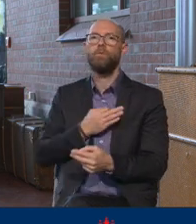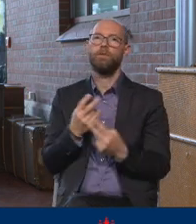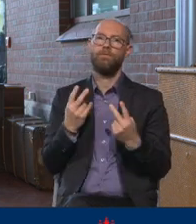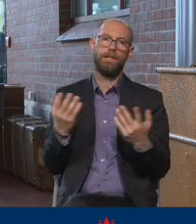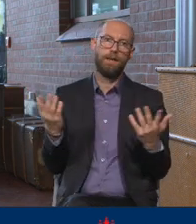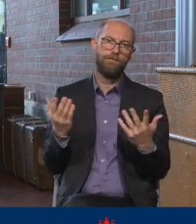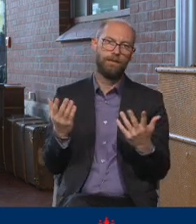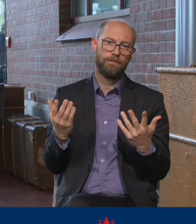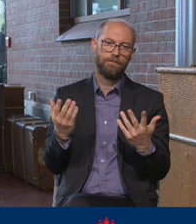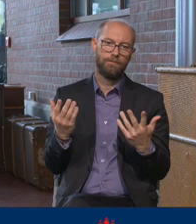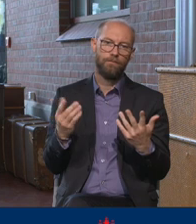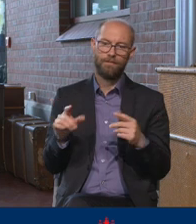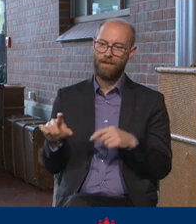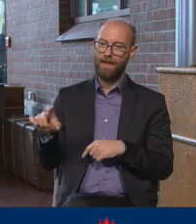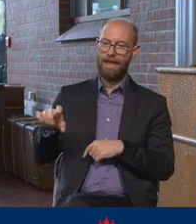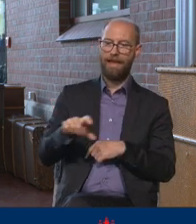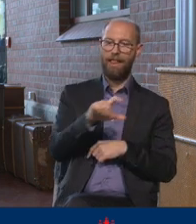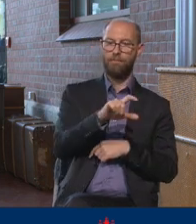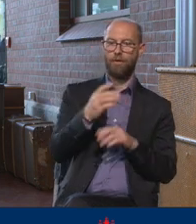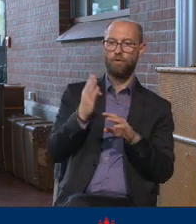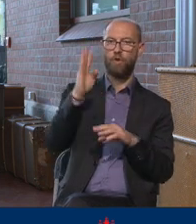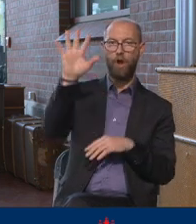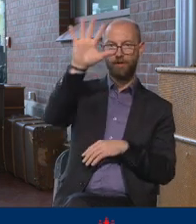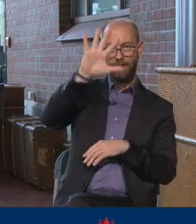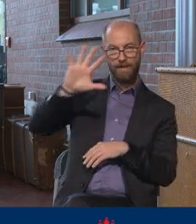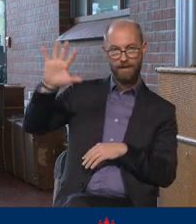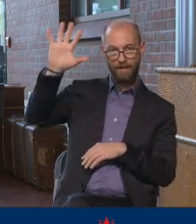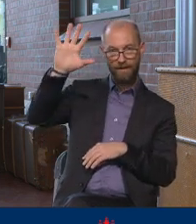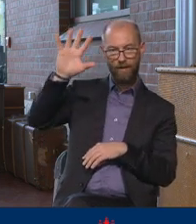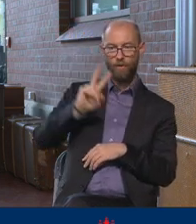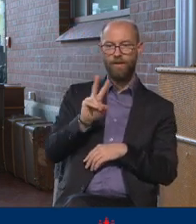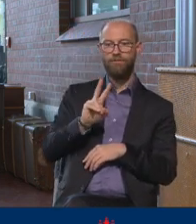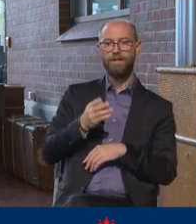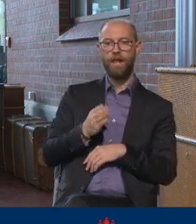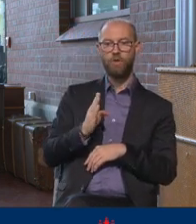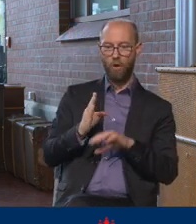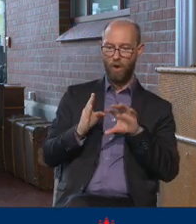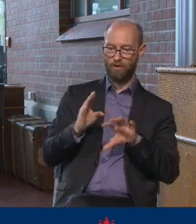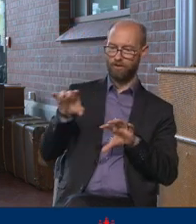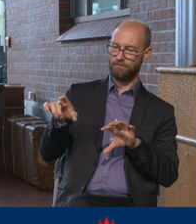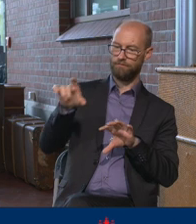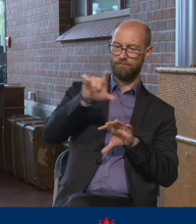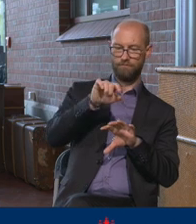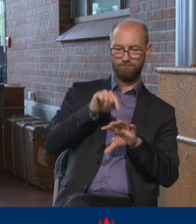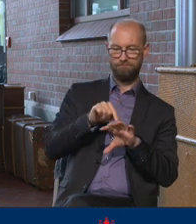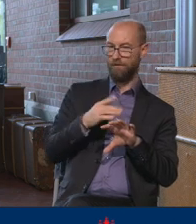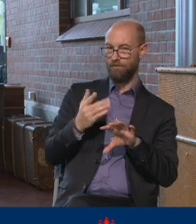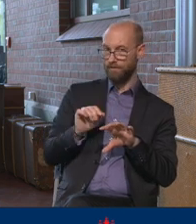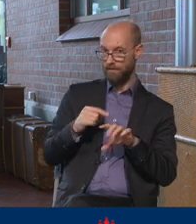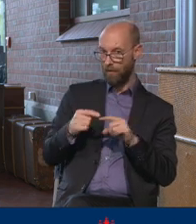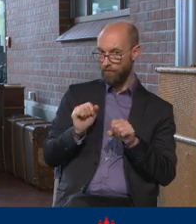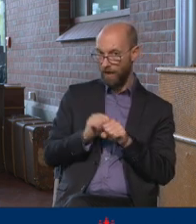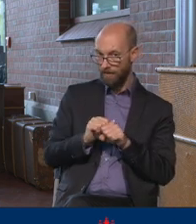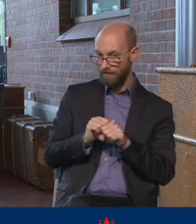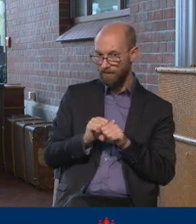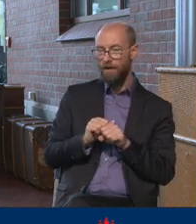dem was nördlich der elbe geschieht und das was auf der veddel nord geschehen kann und gleichzeitig dann die